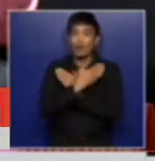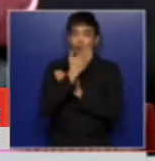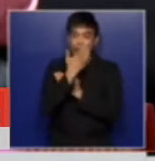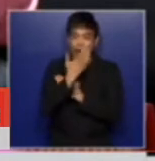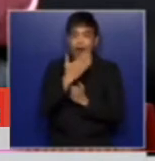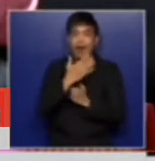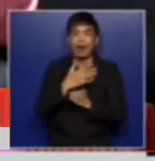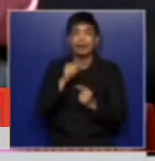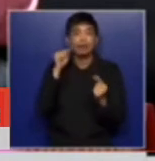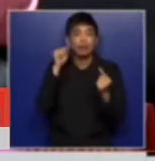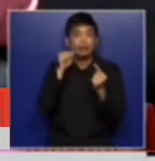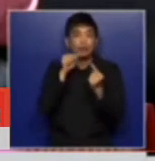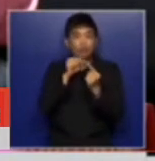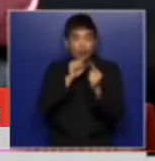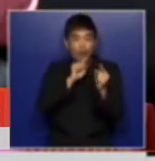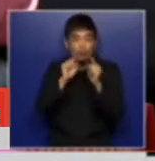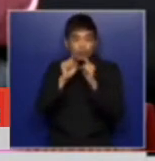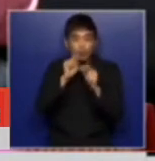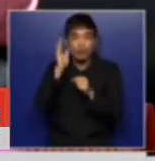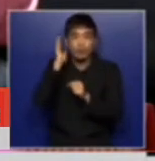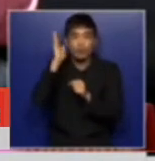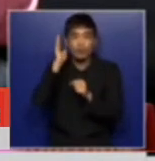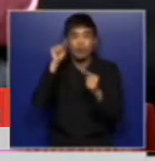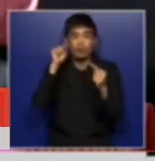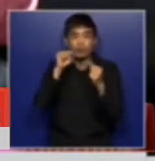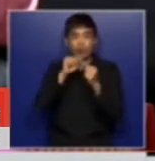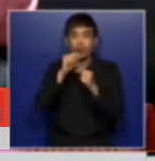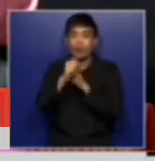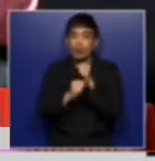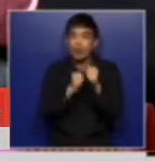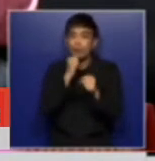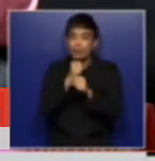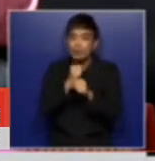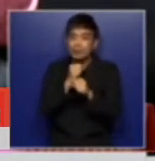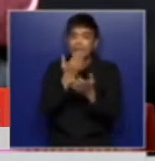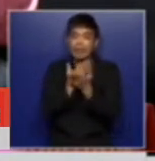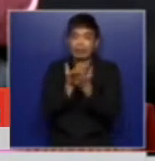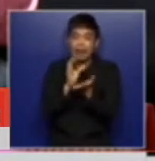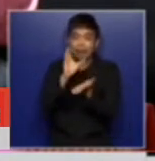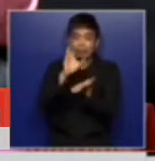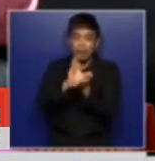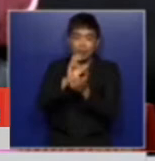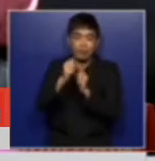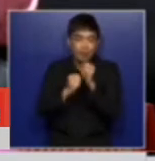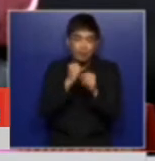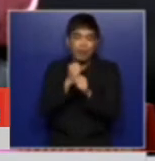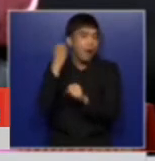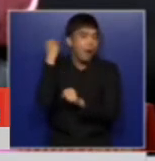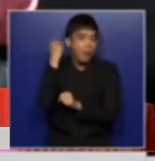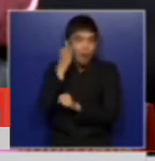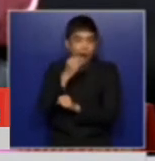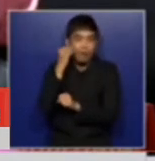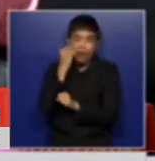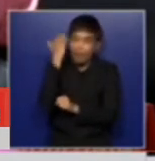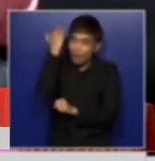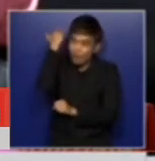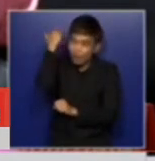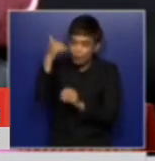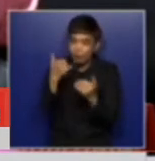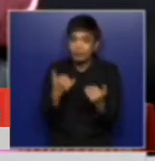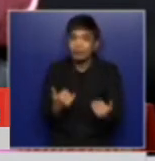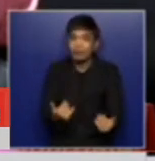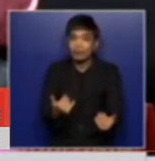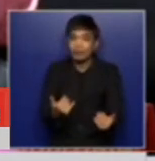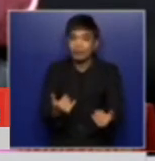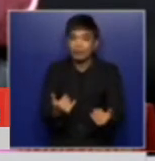างพระราชบัญญัติงบประมาณรายจ่ายประจำปีมาหลายครั้งทีเดียวแต่ต้องกราบเรียนท่านประธานครับ